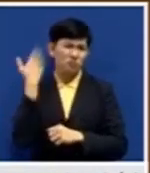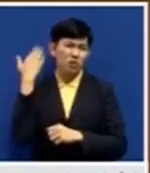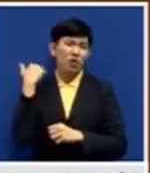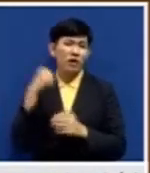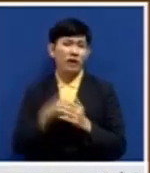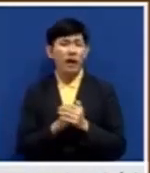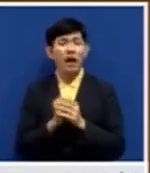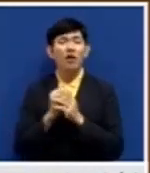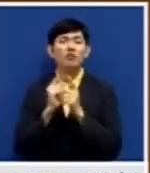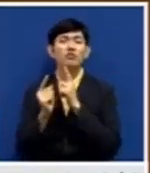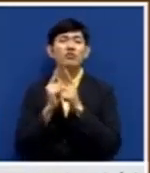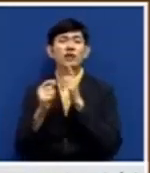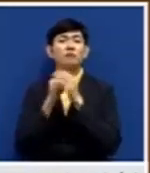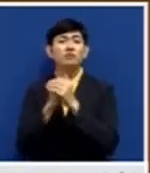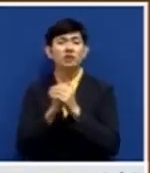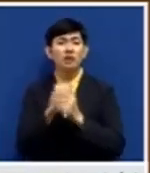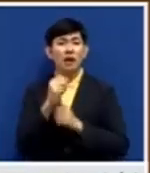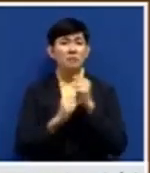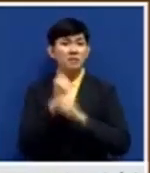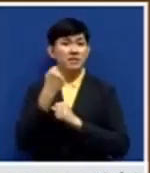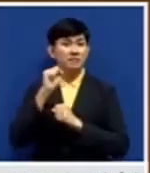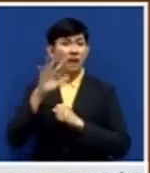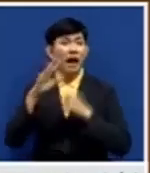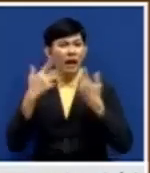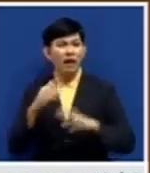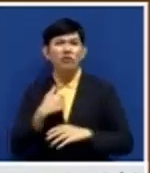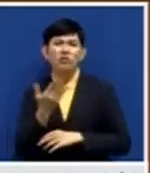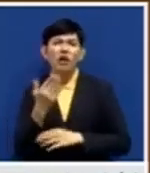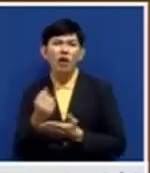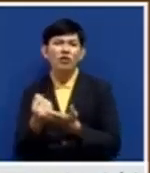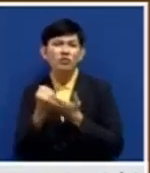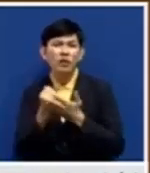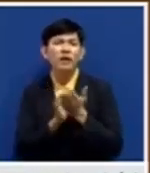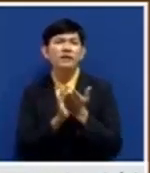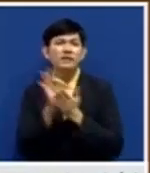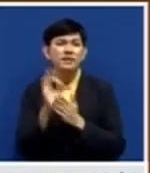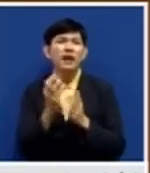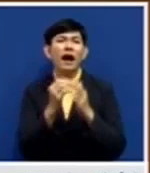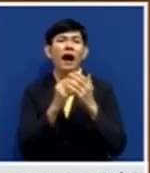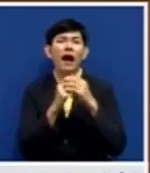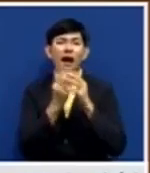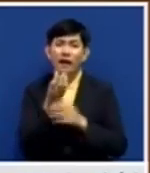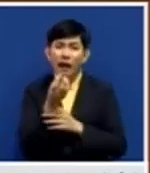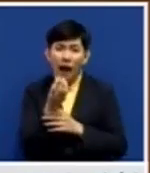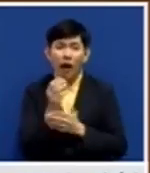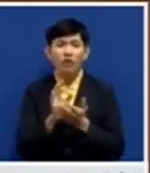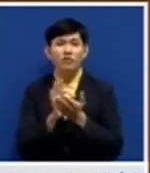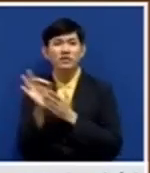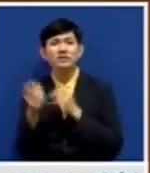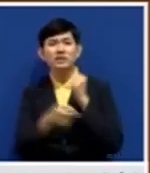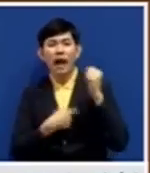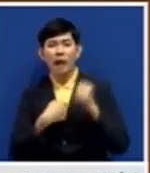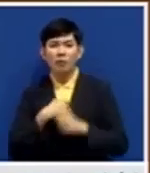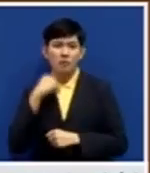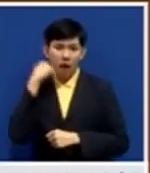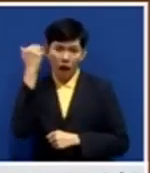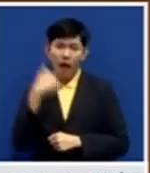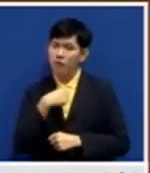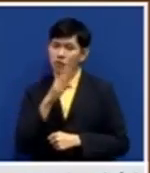ดีลเรื่องจีน15ปีผ่านมาก็ยังต้องไปขอเขาซื้อข้าวซื้อยางผมขายหน้าพูดตรงๆน